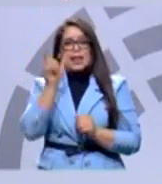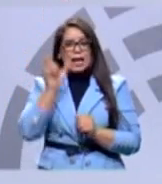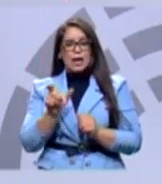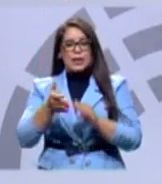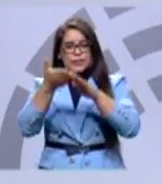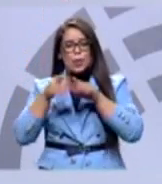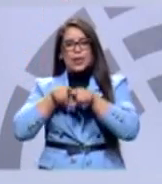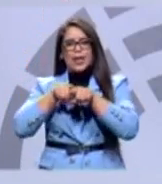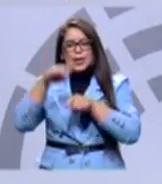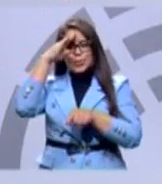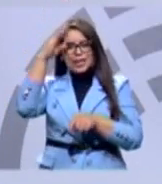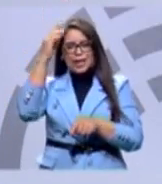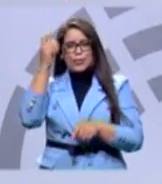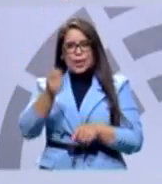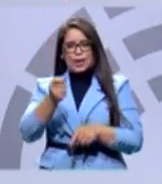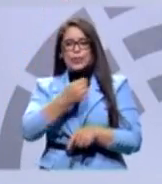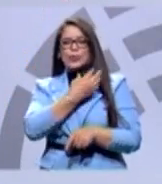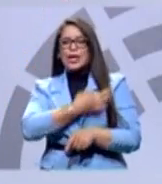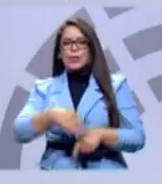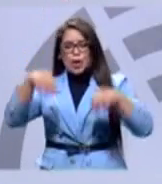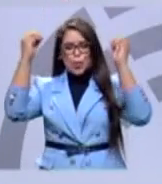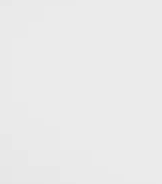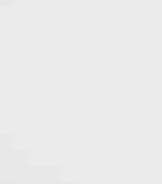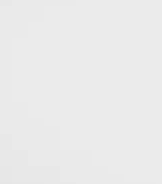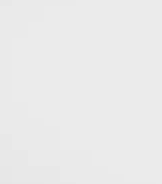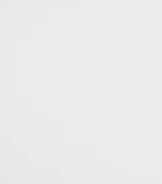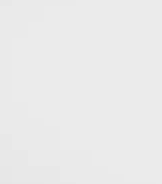والسلام عليكم ورحمه الله وبركاته